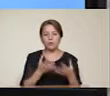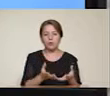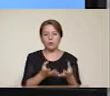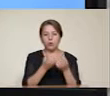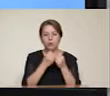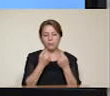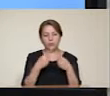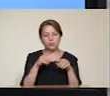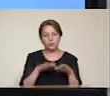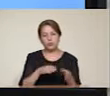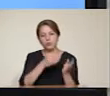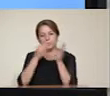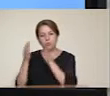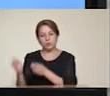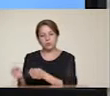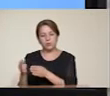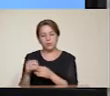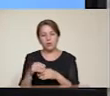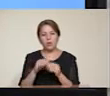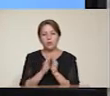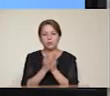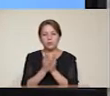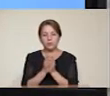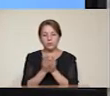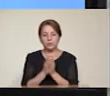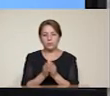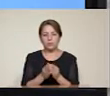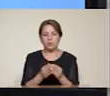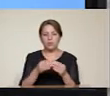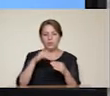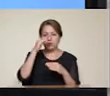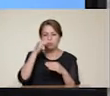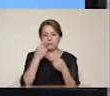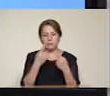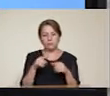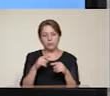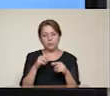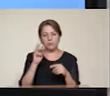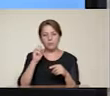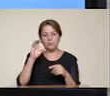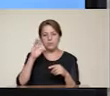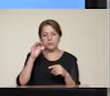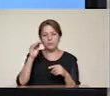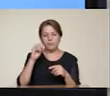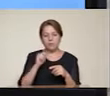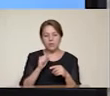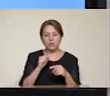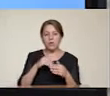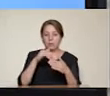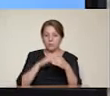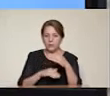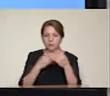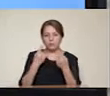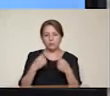qo'ygan vaqtda kitobning tepa qismi boshqa masofaga ko'chgan, kitobning pastki qismi esa boshqa masofaga ko'chgan.